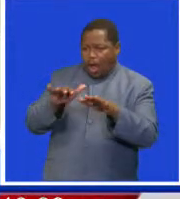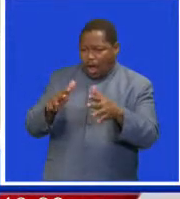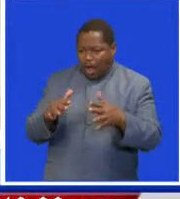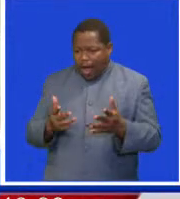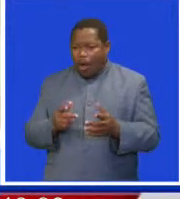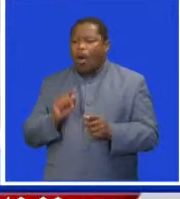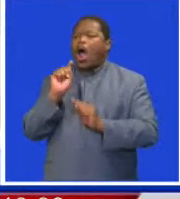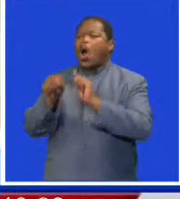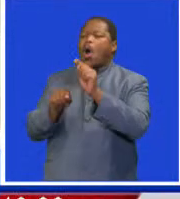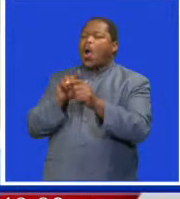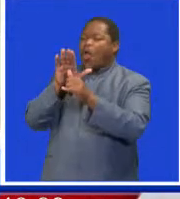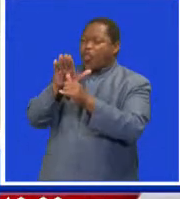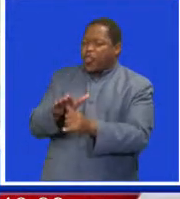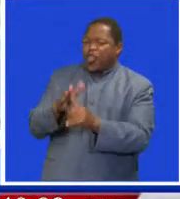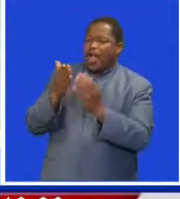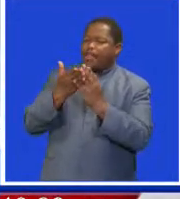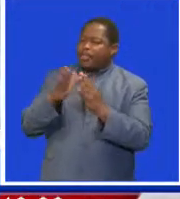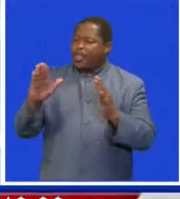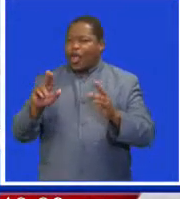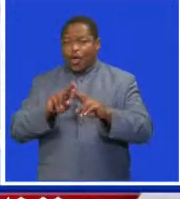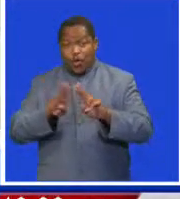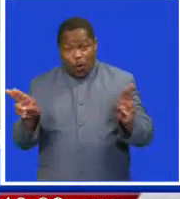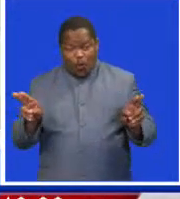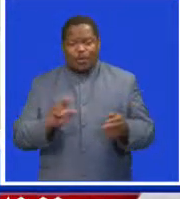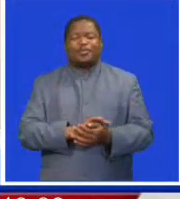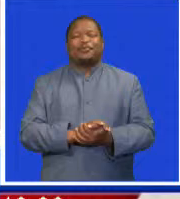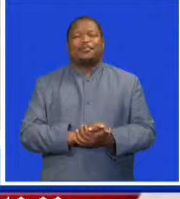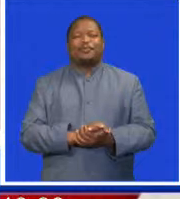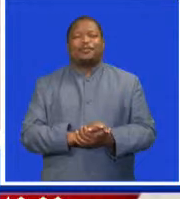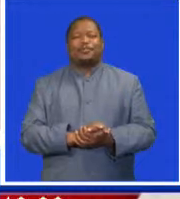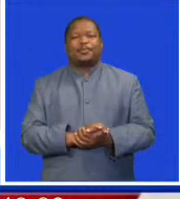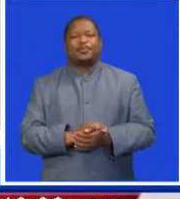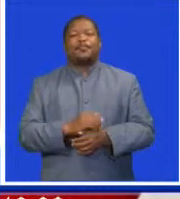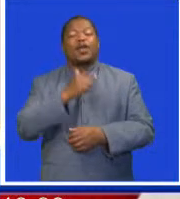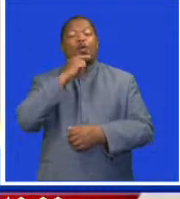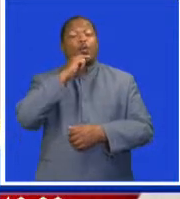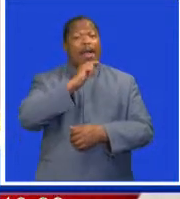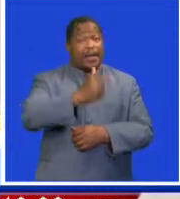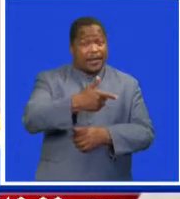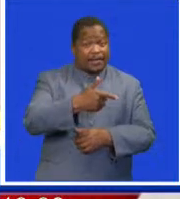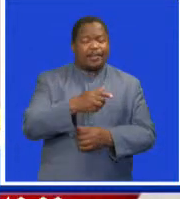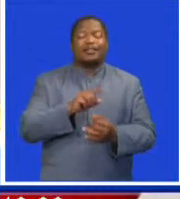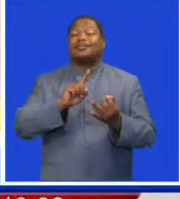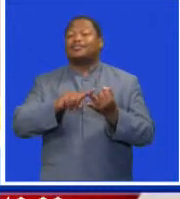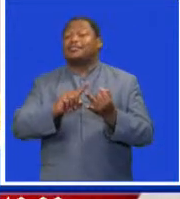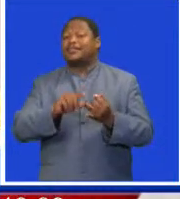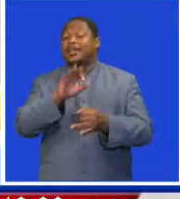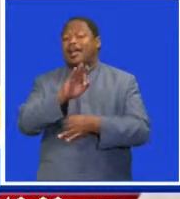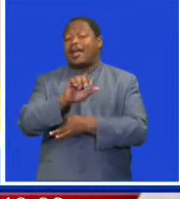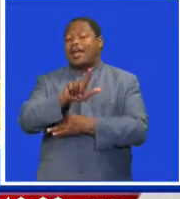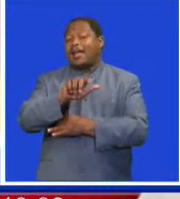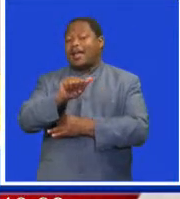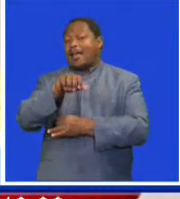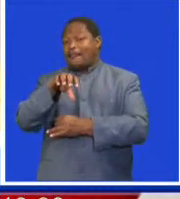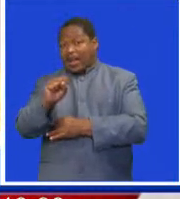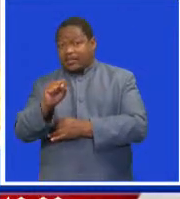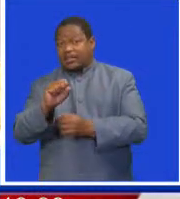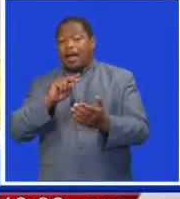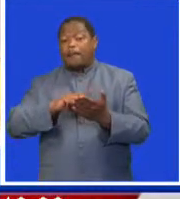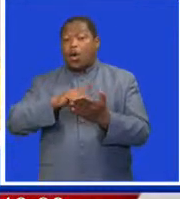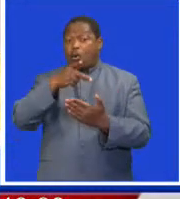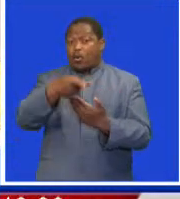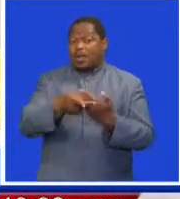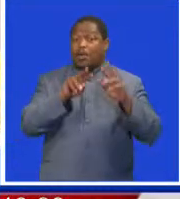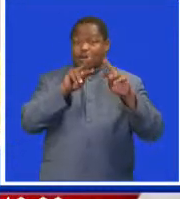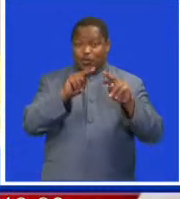Ngekwesekelwa inhlangano yetemndeni iFamily Life Association luhlangothi lwekucondzisa timilo kuleli luqale lihlelo lwekufundisa onke